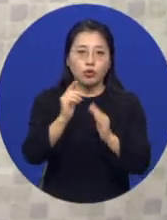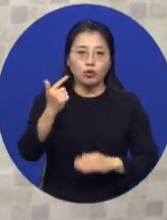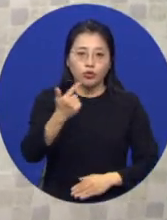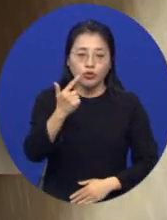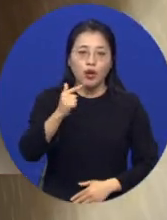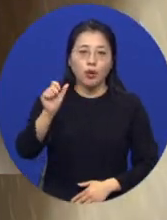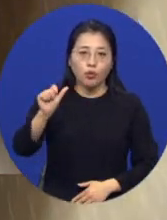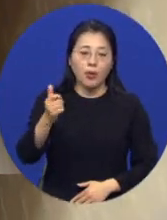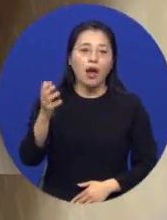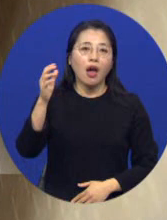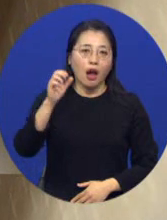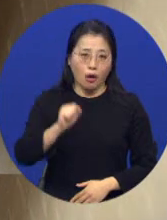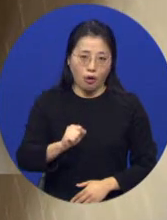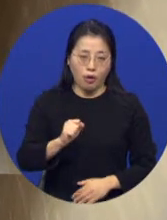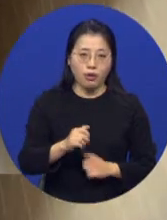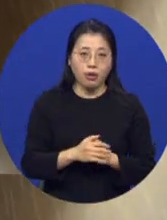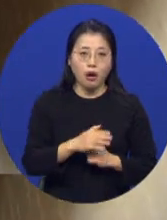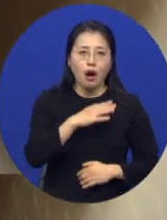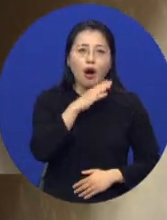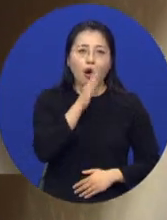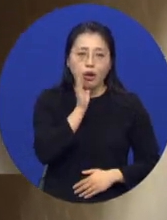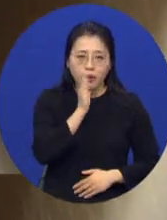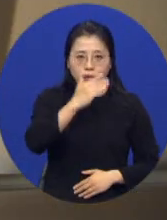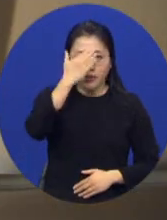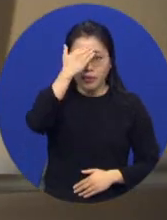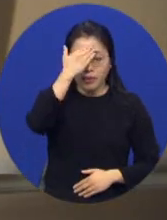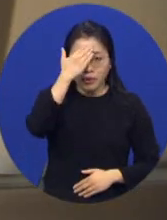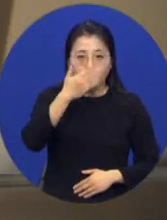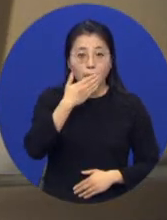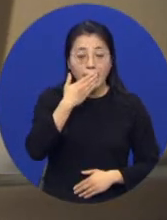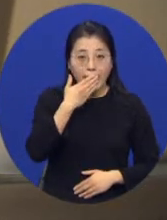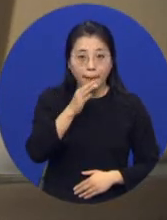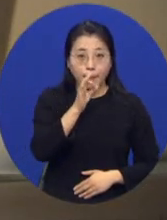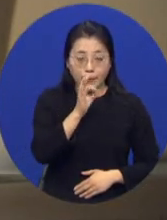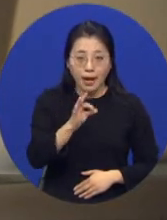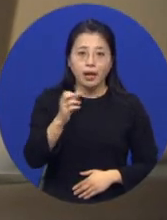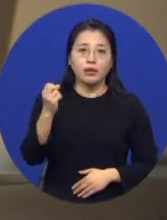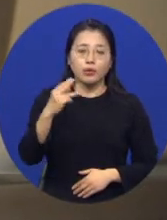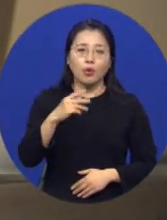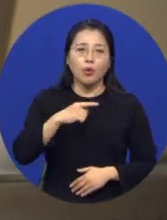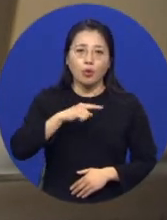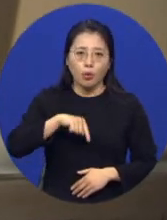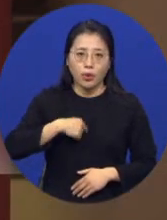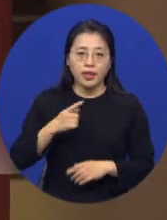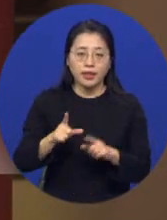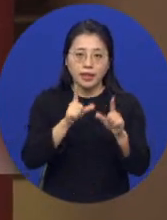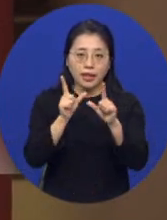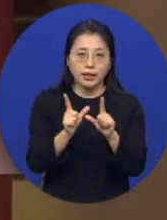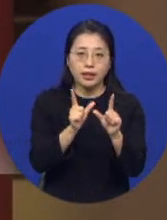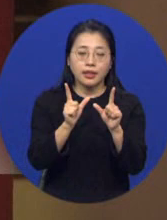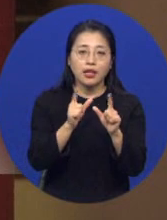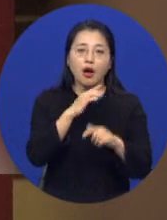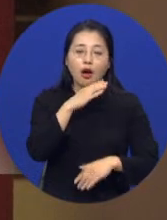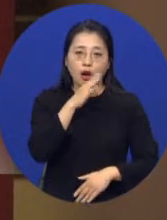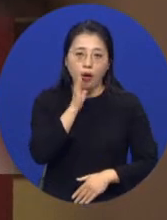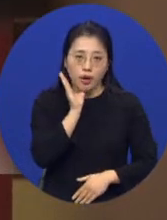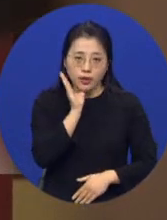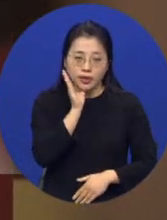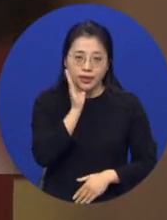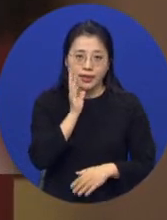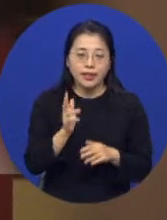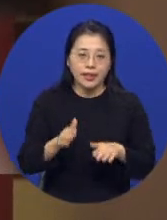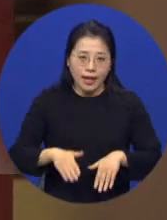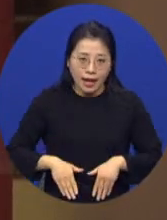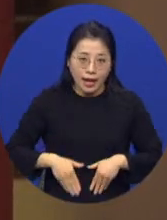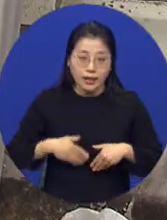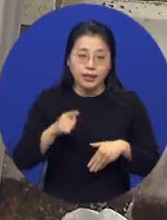투입하기로 했습니다 이에 따라 어르신 무료급식 지원 단가와 홀로 사는 노인 냉난방비 지원금액이 상향되고